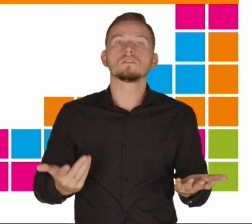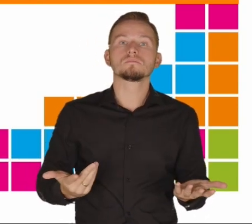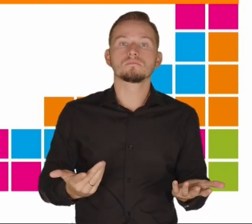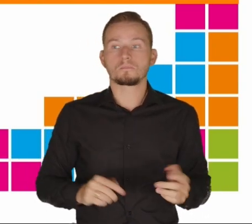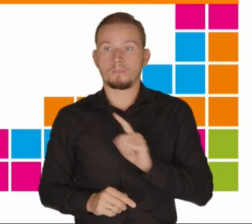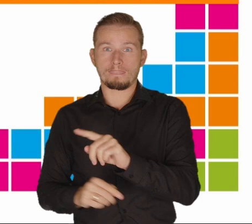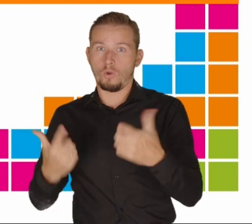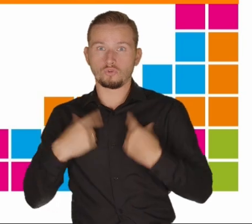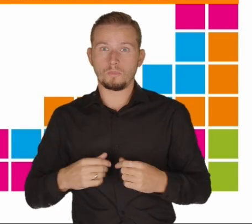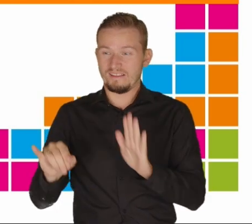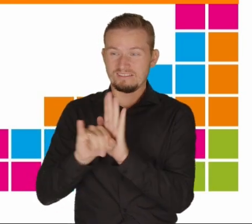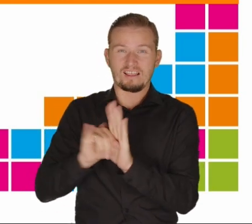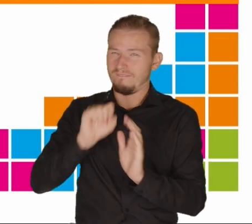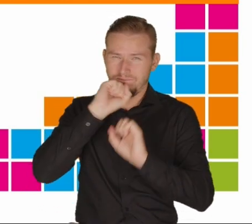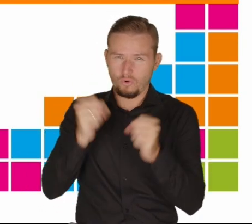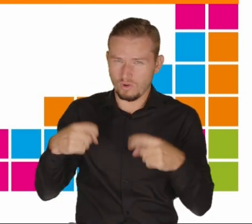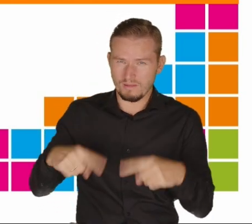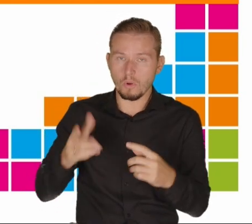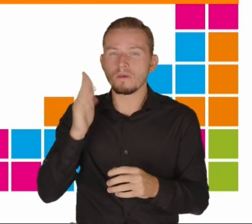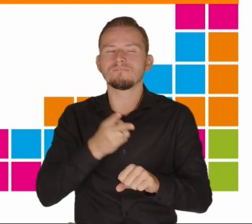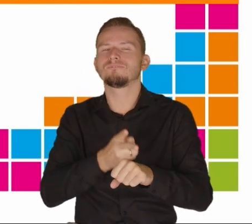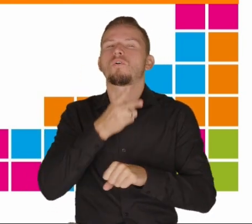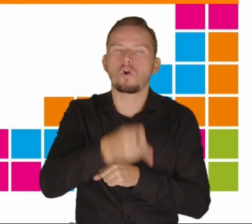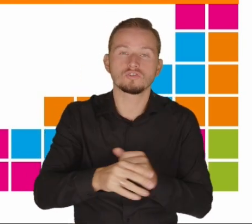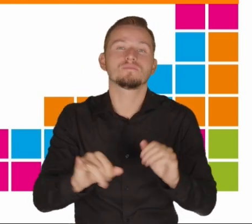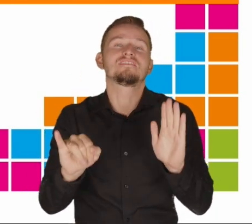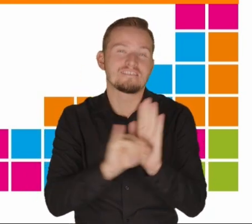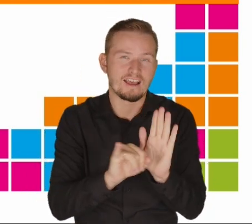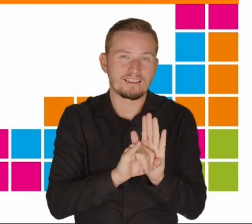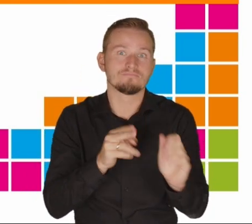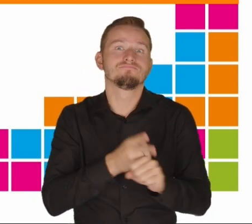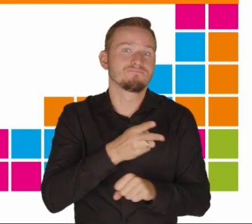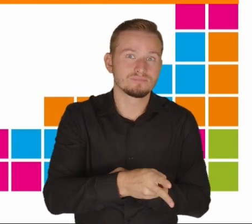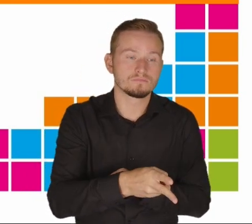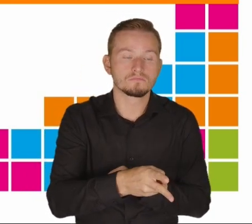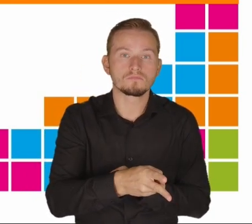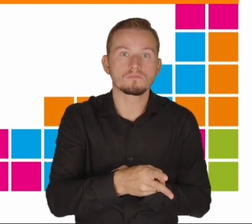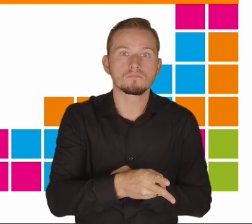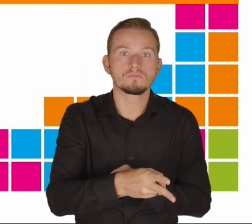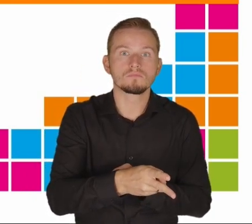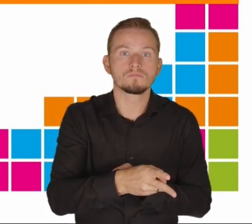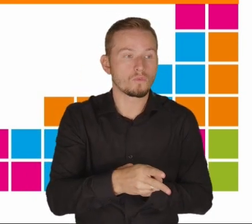które wchodzą i zaczynają w Instagram, zaczynają korzystać z Instagrama, to ich poczucie,